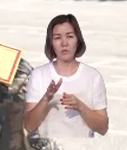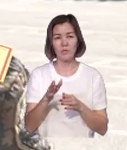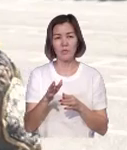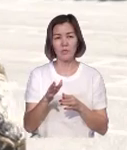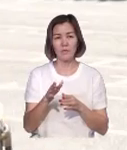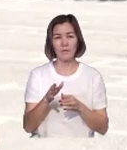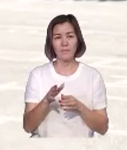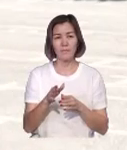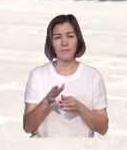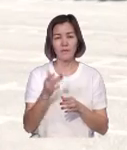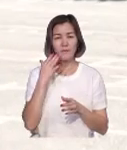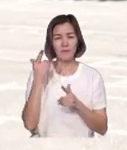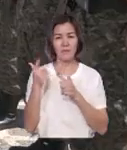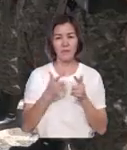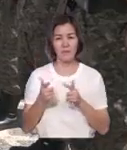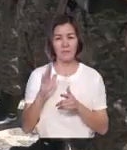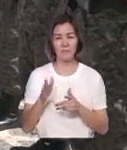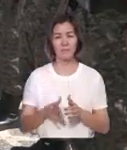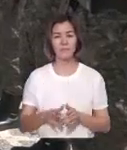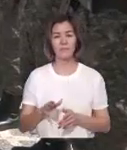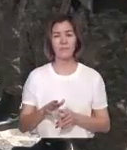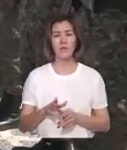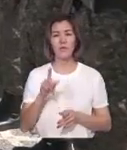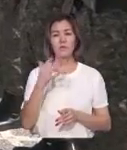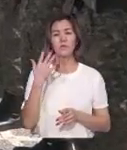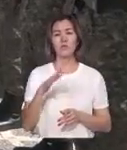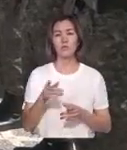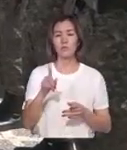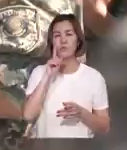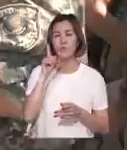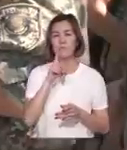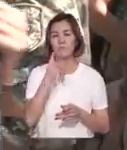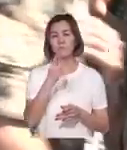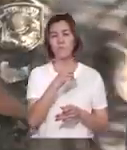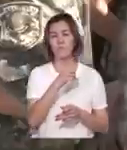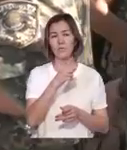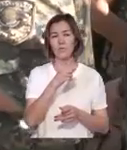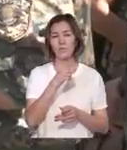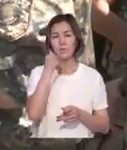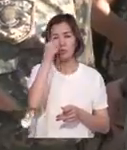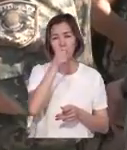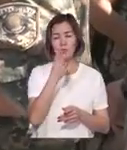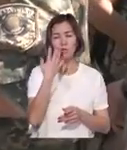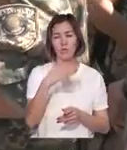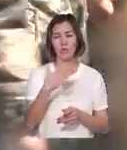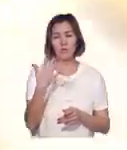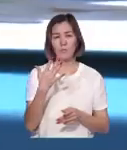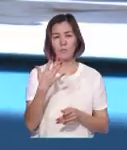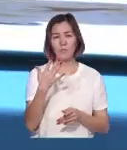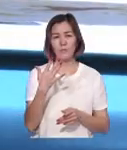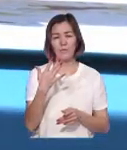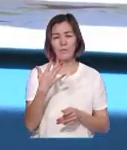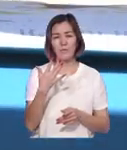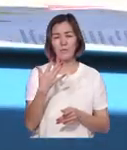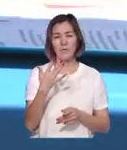Елімізге адал қызмет етуге әрқашанда дайынбыз. Ернұр сияқты 150-ден аса жас алдағы бір жылын 55-14 әскери бөлімде өткізеді. Олар